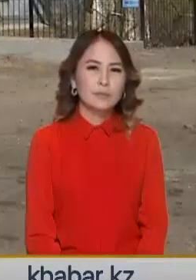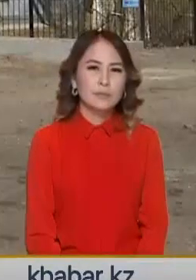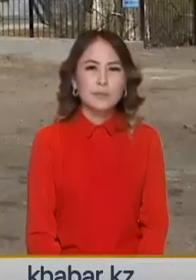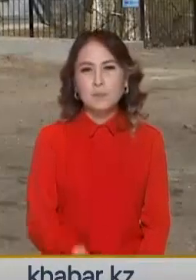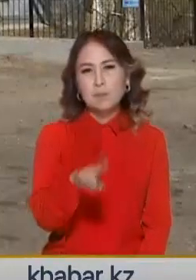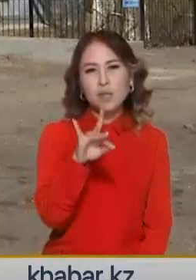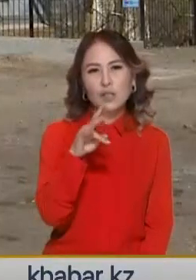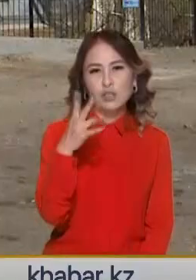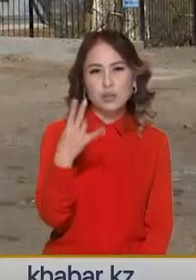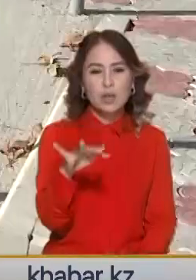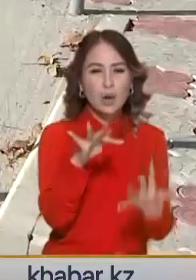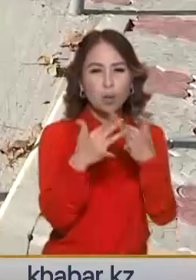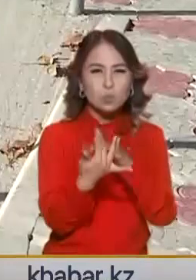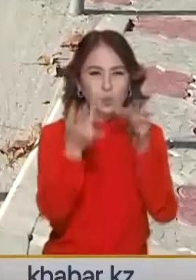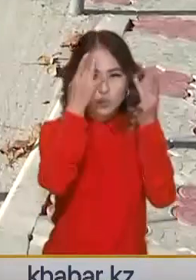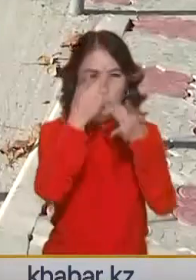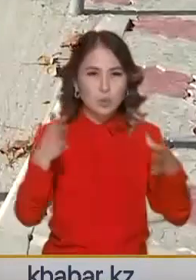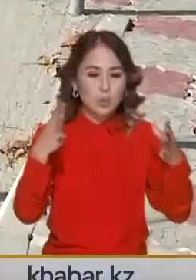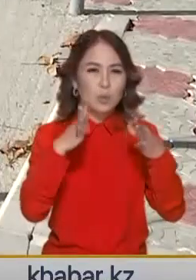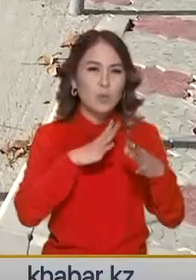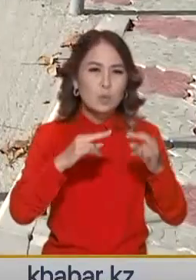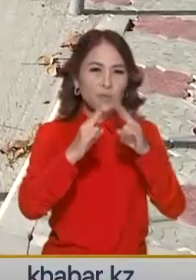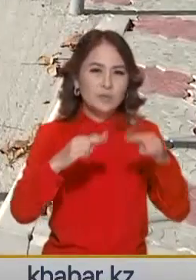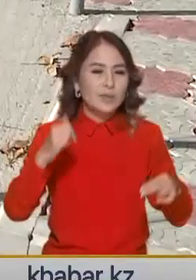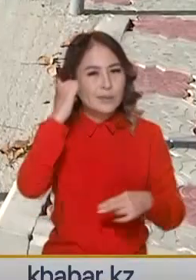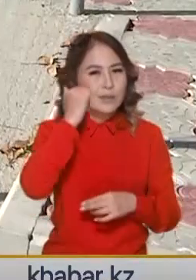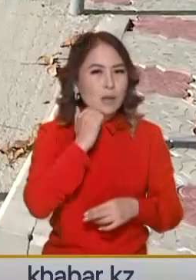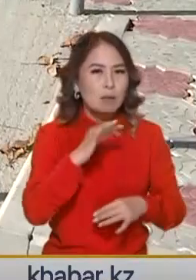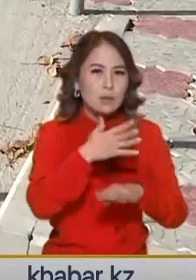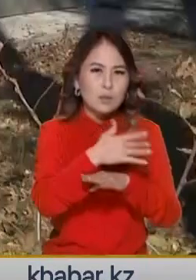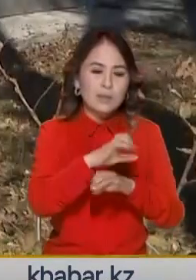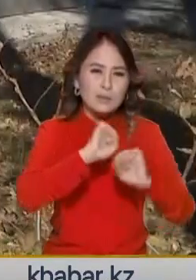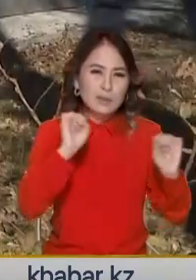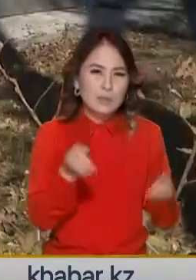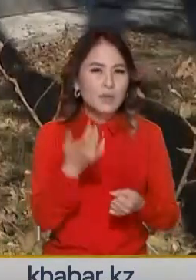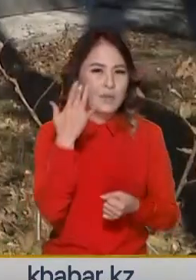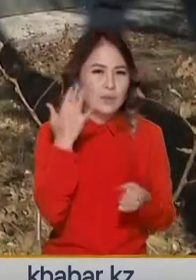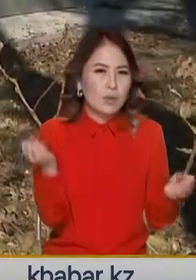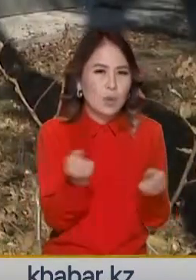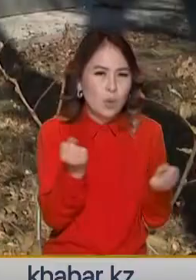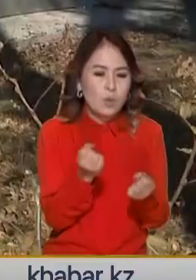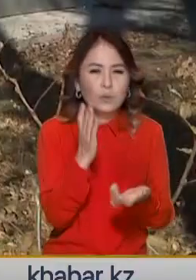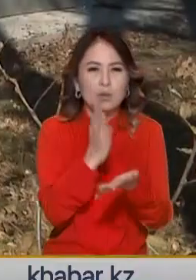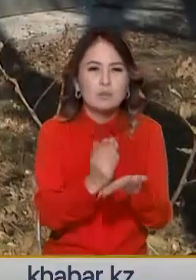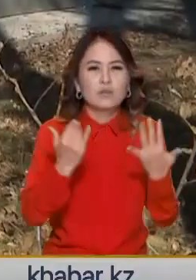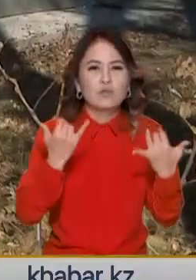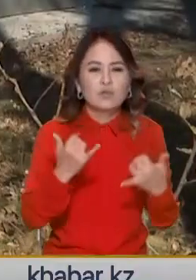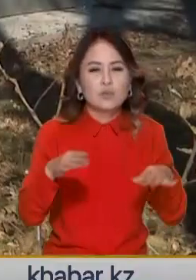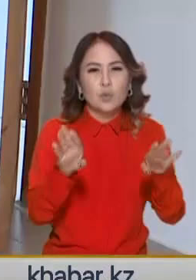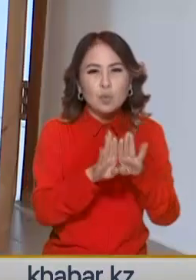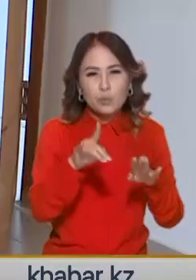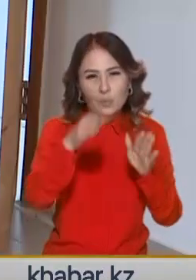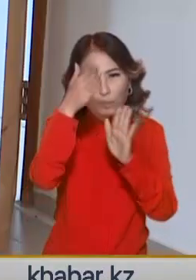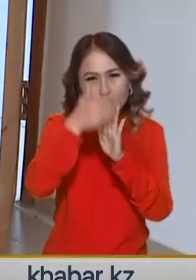Приречный ауылындағы мәдениет үйі осыдан жарты ғасыр бұрын салынған. Ескі ғимарат қыста суық болатын дейді ауыл тұрғындары. Сол себепті биыл нысанның сырты қапталып,